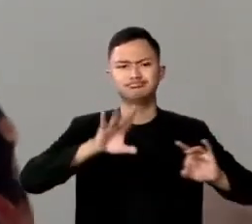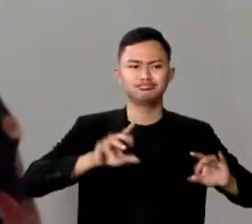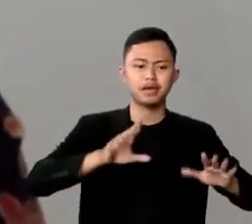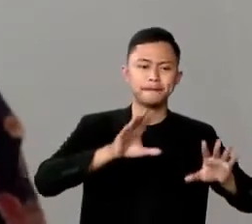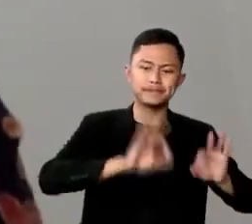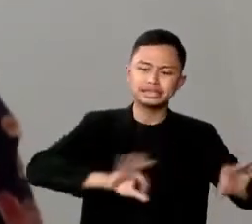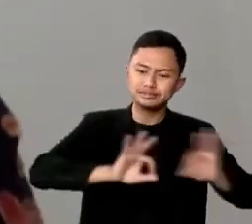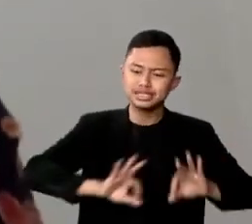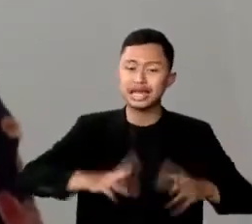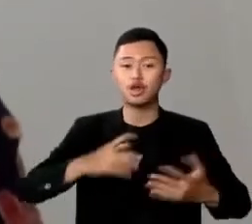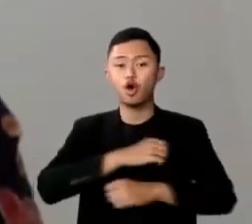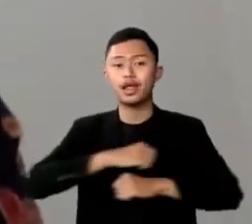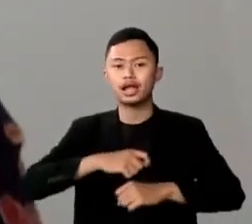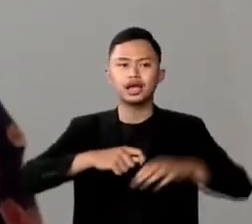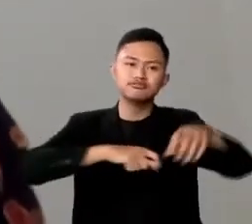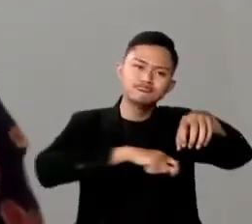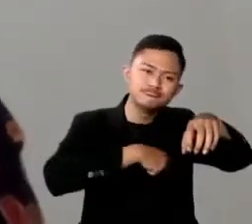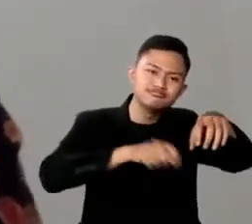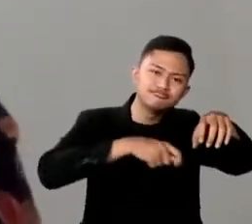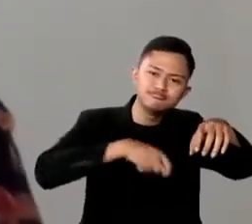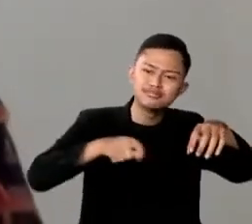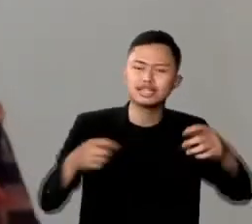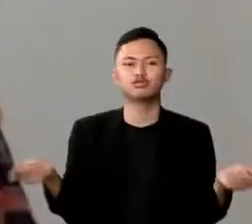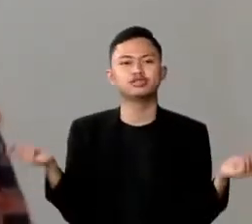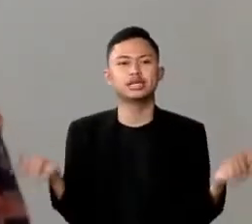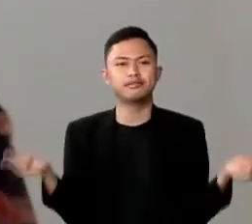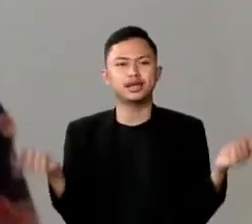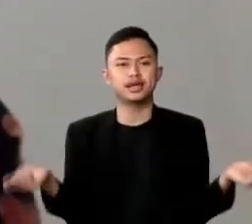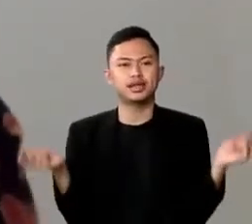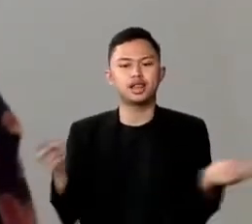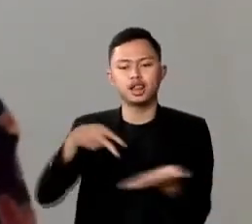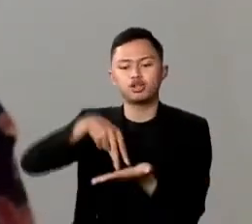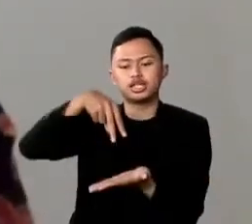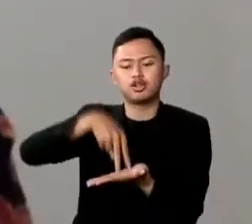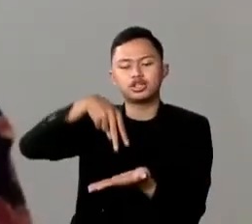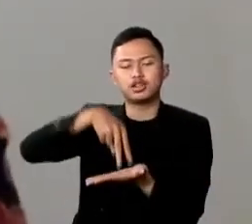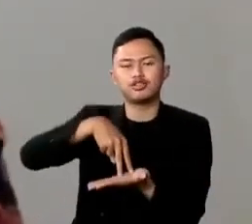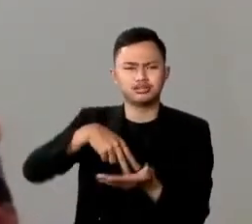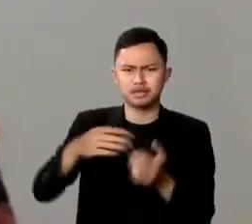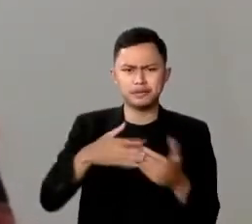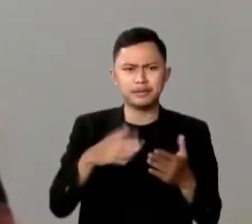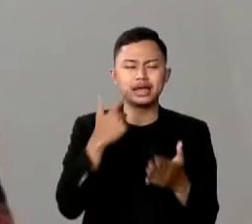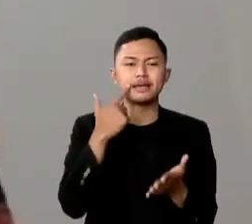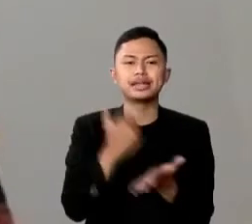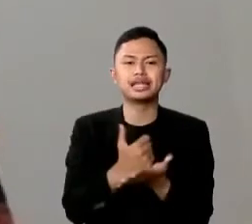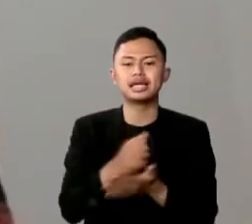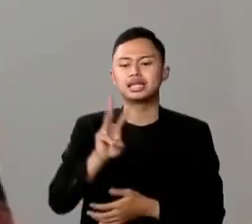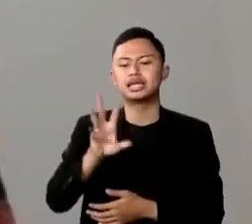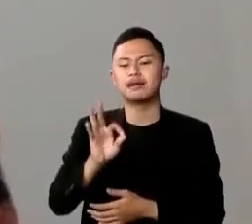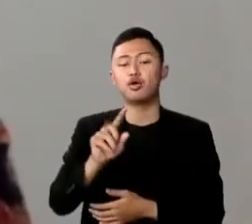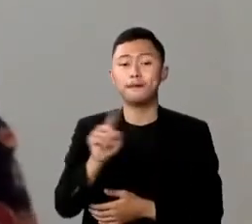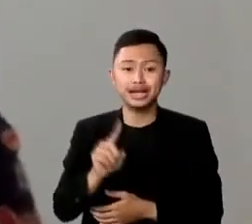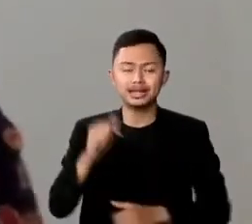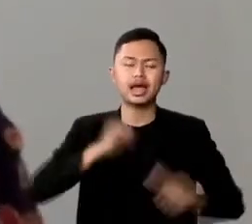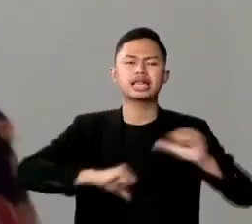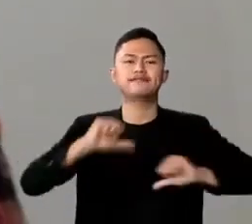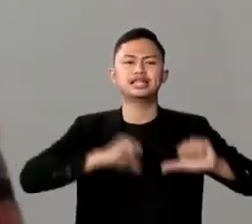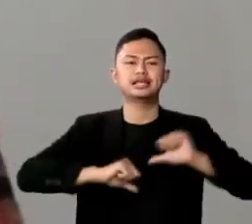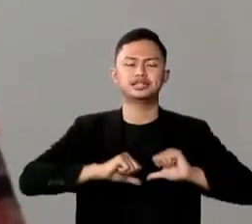mau sekedar olahraga main bulutangkis atau skipping yang penting ada aktivitas fisik ya sekitar 30 menit gitu